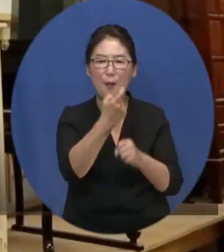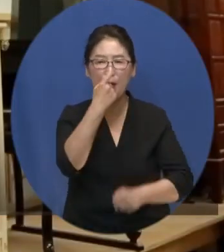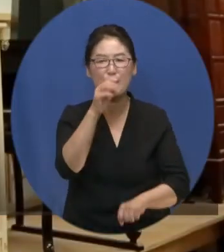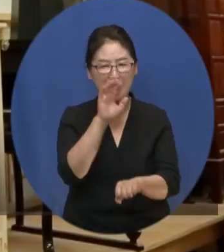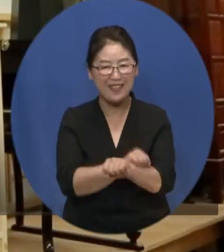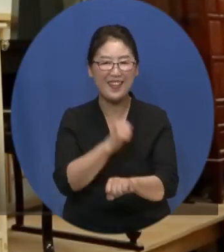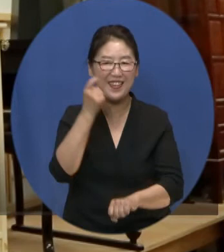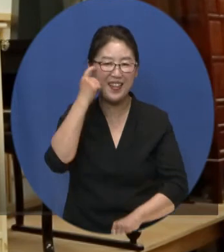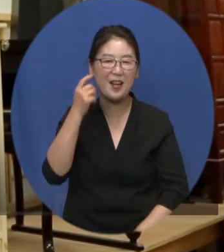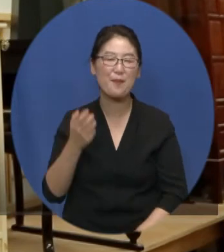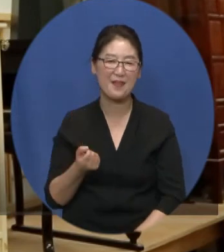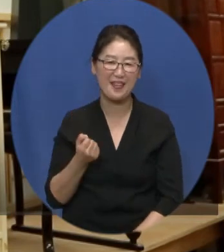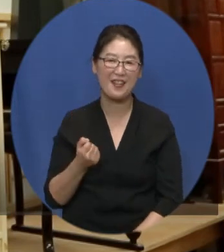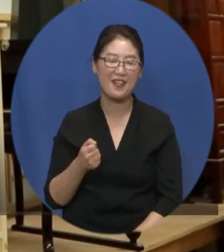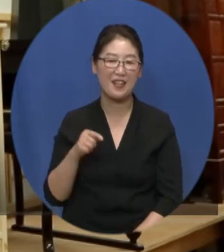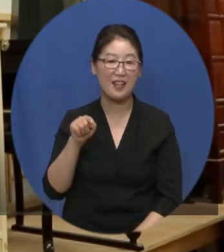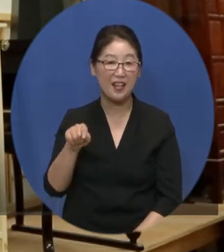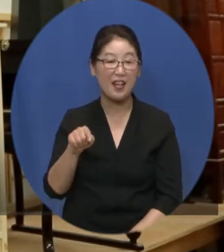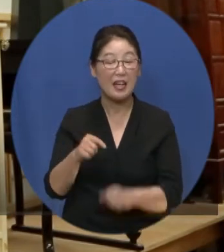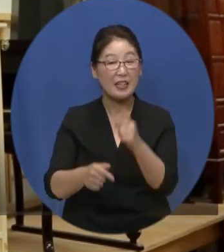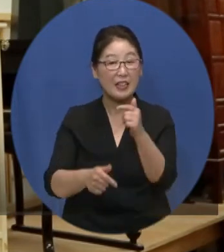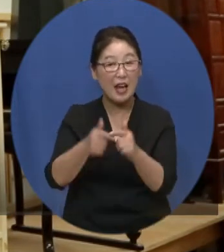선생님에게 나무란